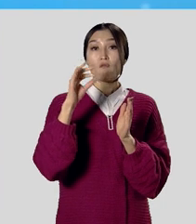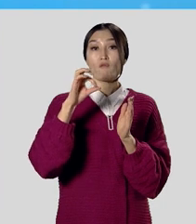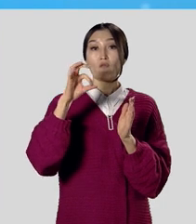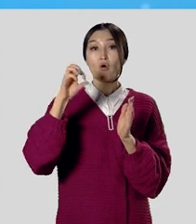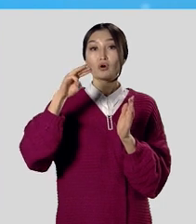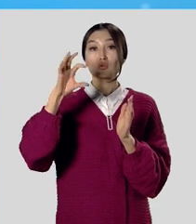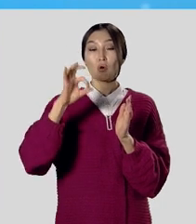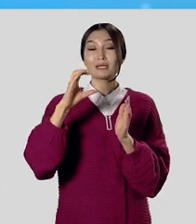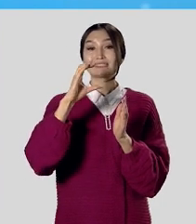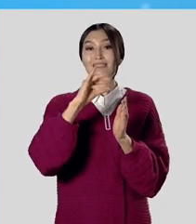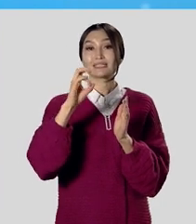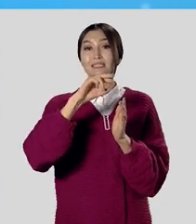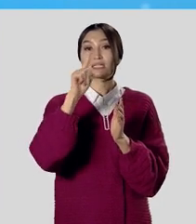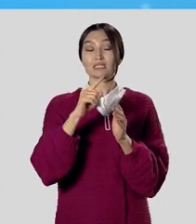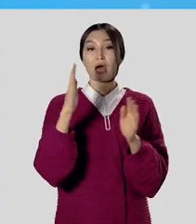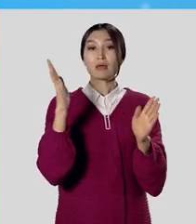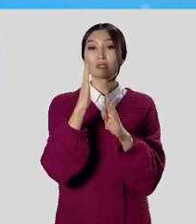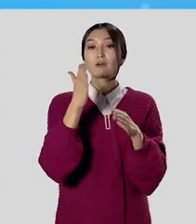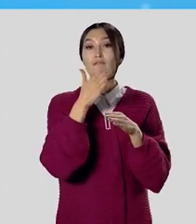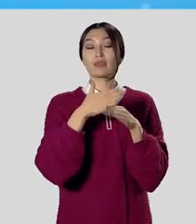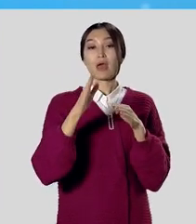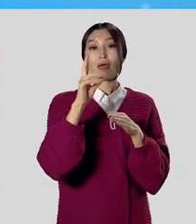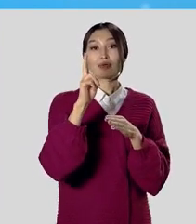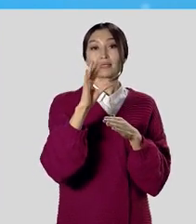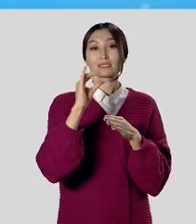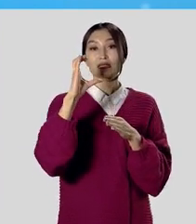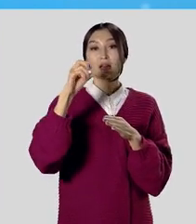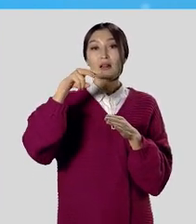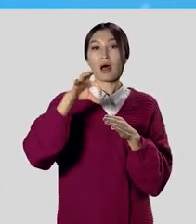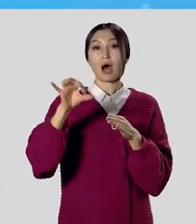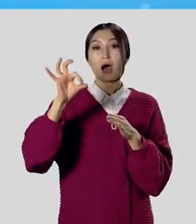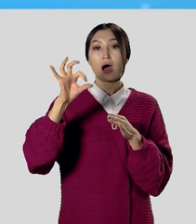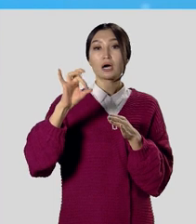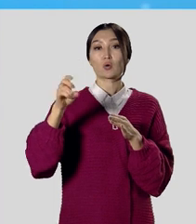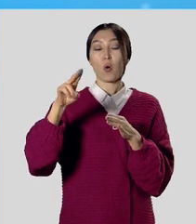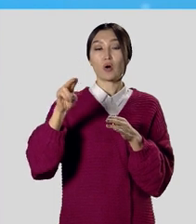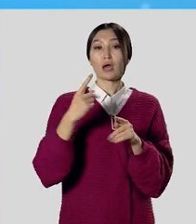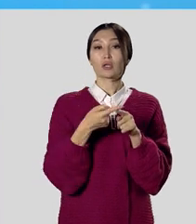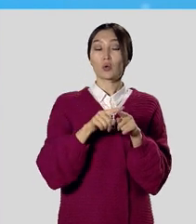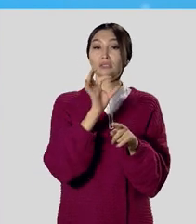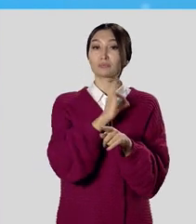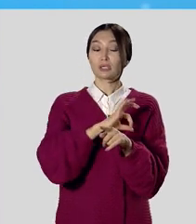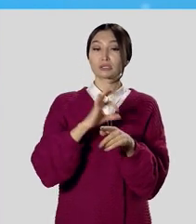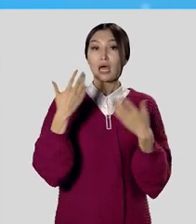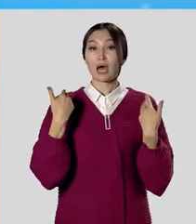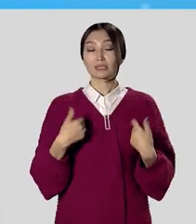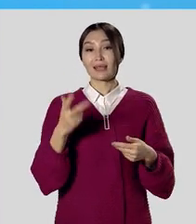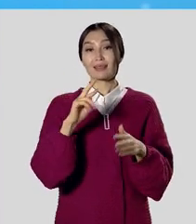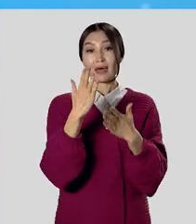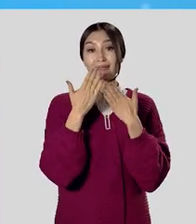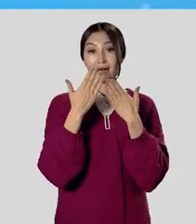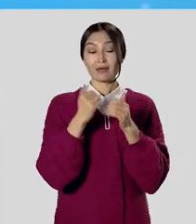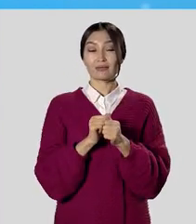фотосинтеза в атмосферу выделяется кислород, который используется организмами для